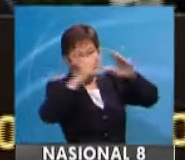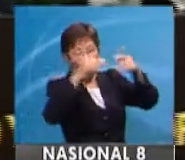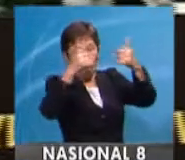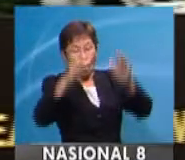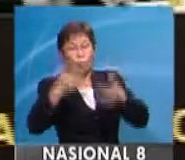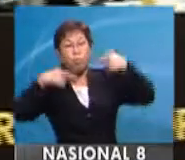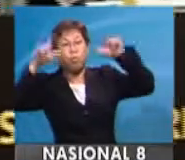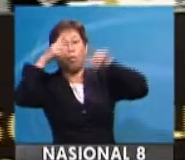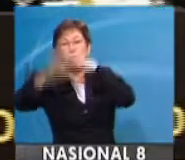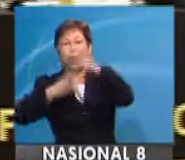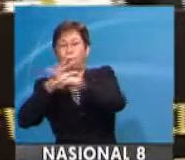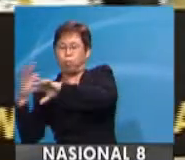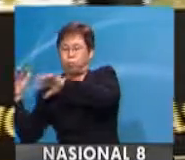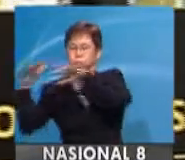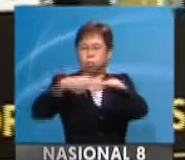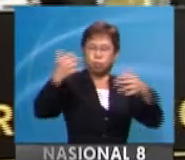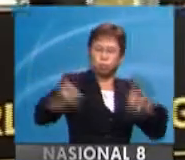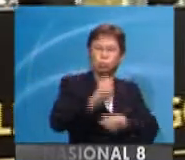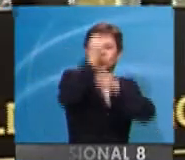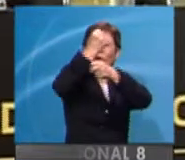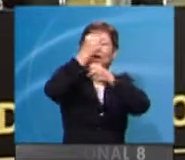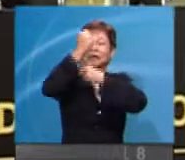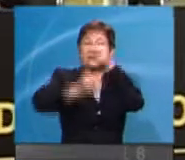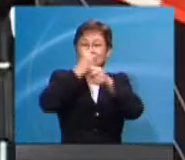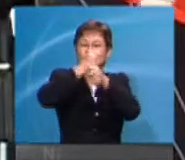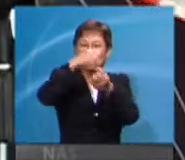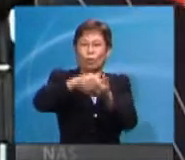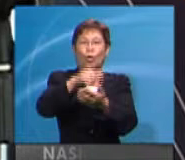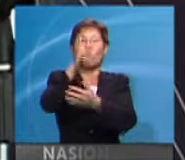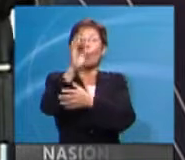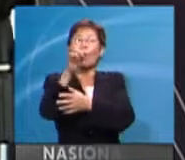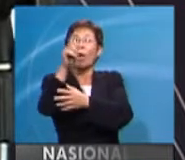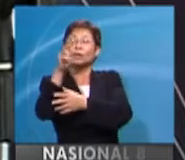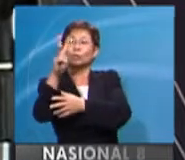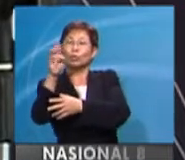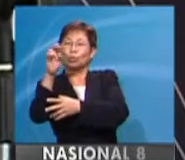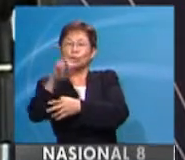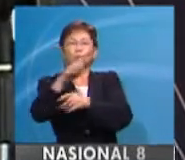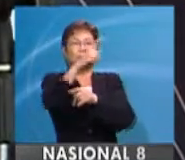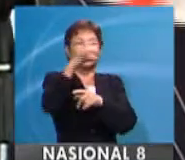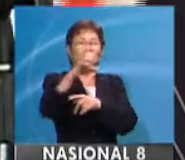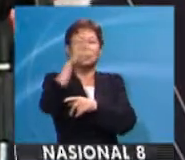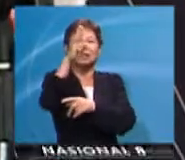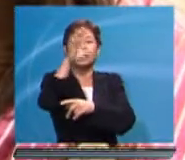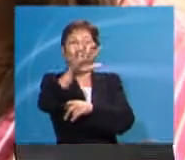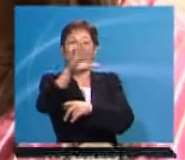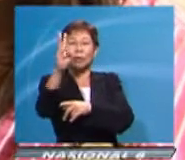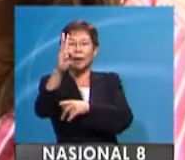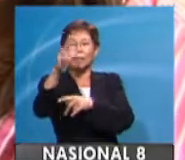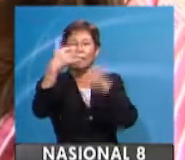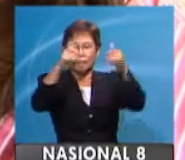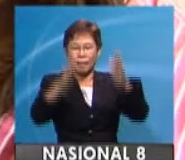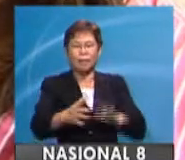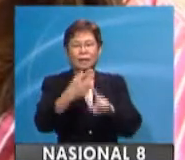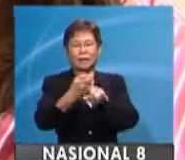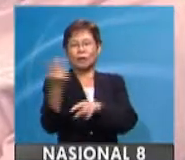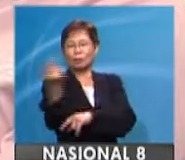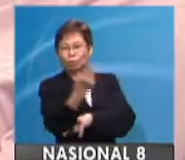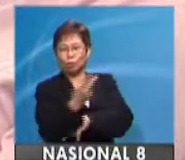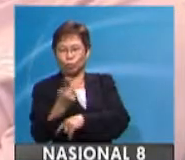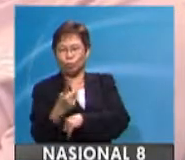pemain kamu dunia termasuk juara tahun ini Li westwood seramai 156 pemain dari kedua jelajah